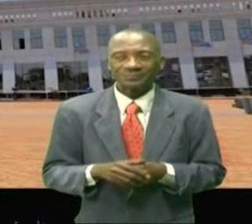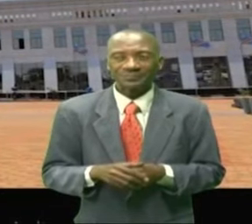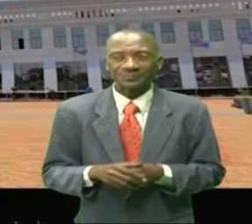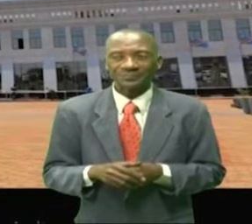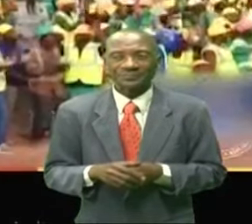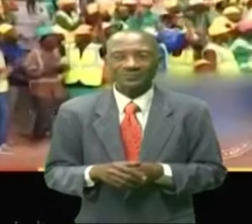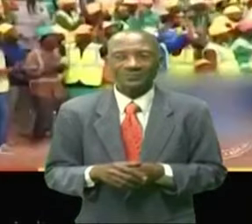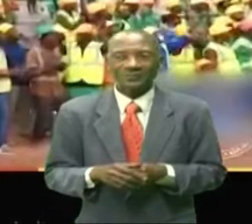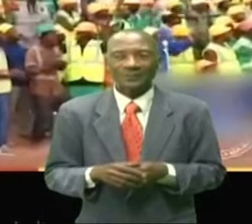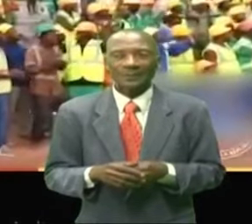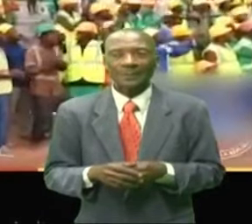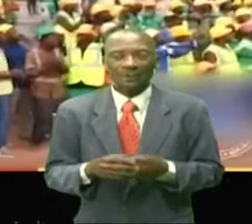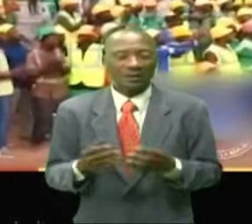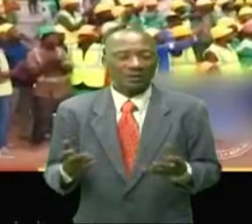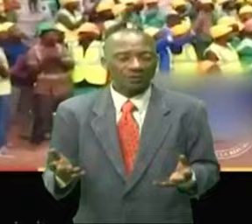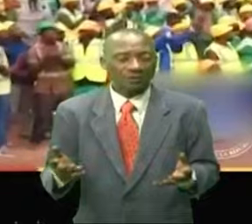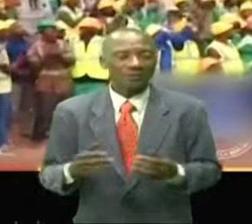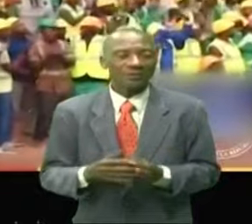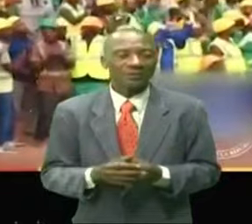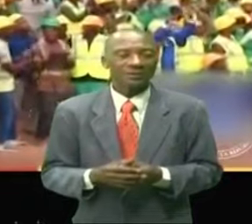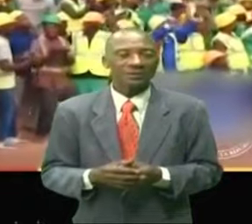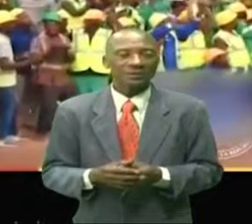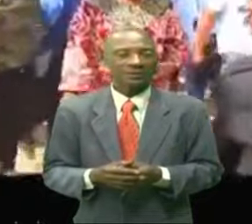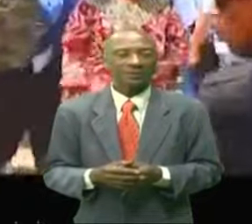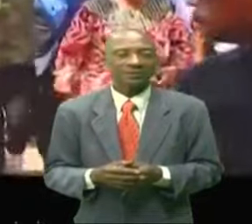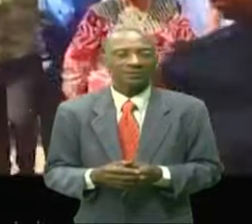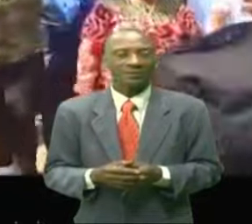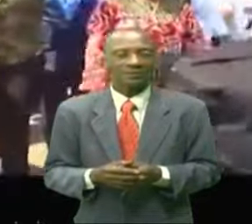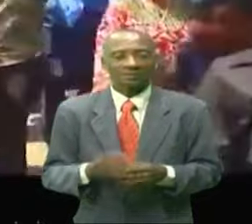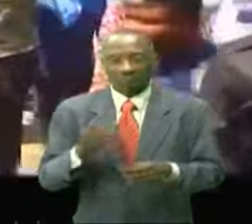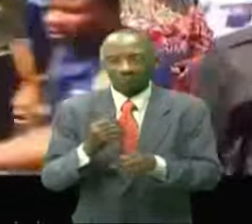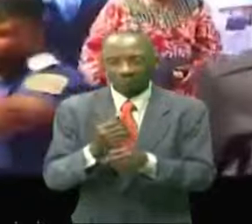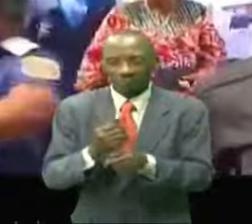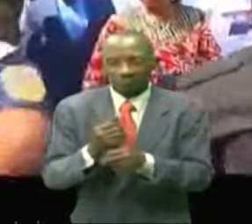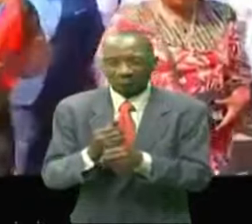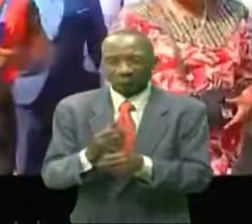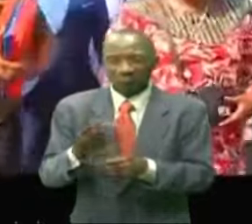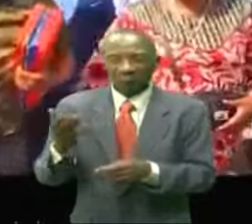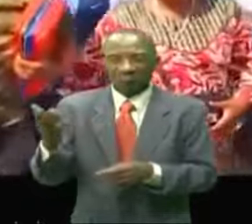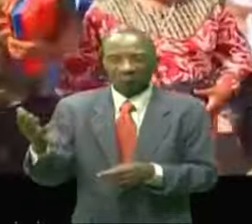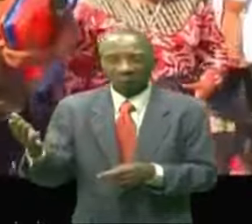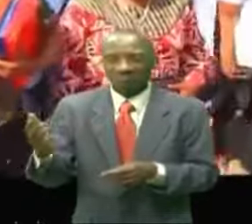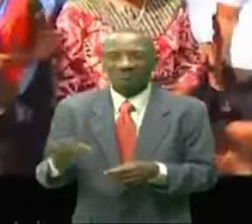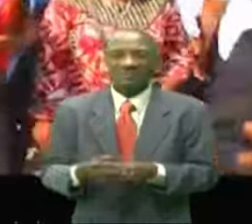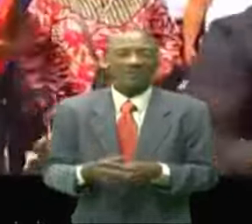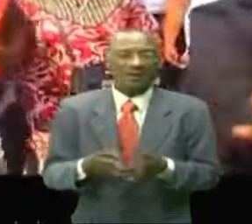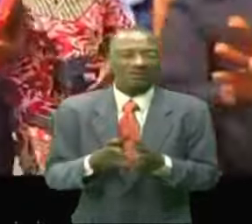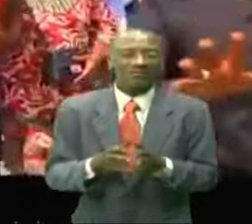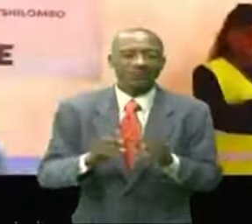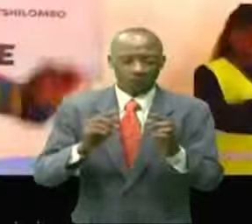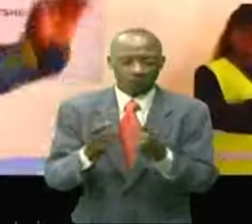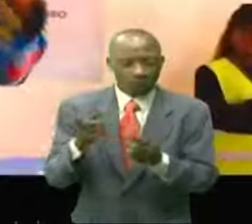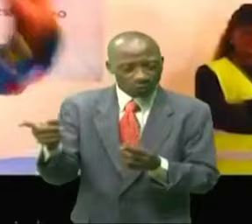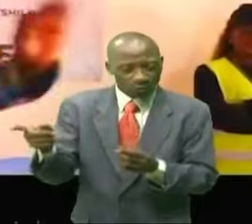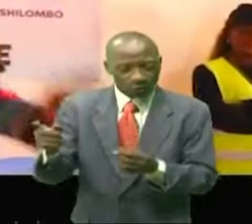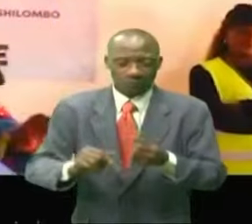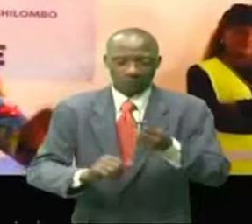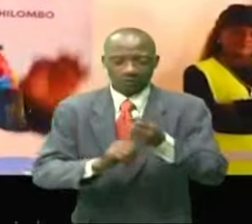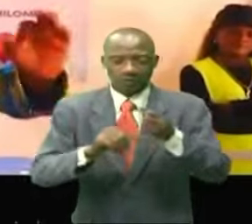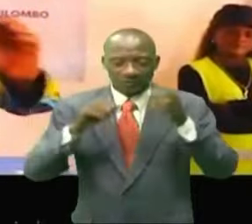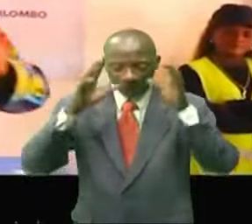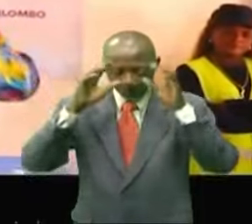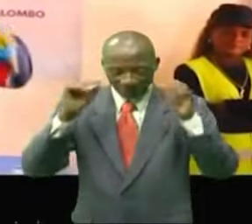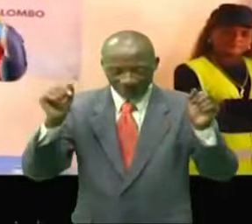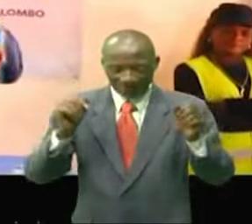l'objet d'une vulgarisation auprès de la population par Vision Fatshi rénovée et son président Kali Mbui. Puisque c'est de lui